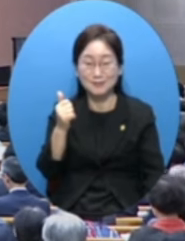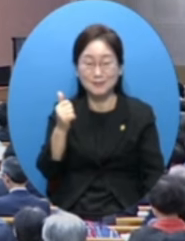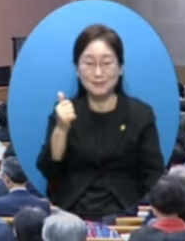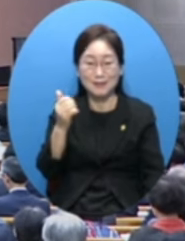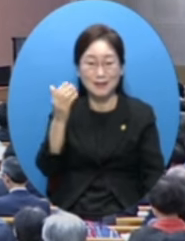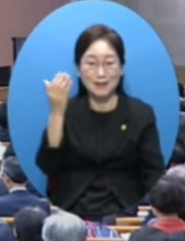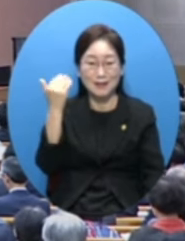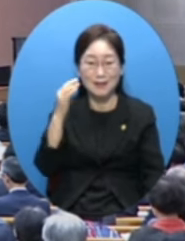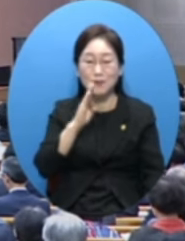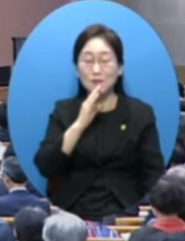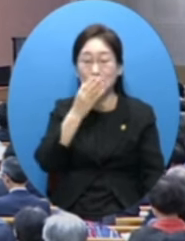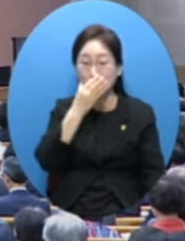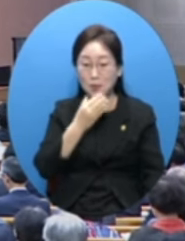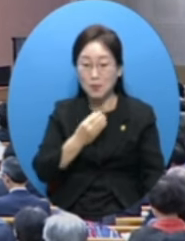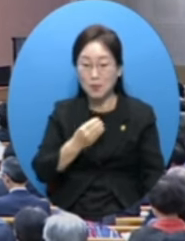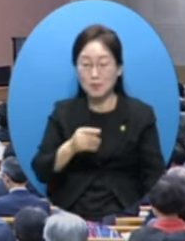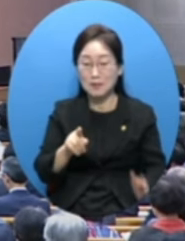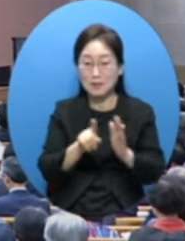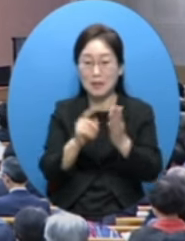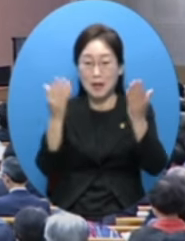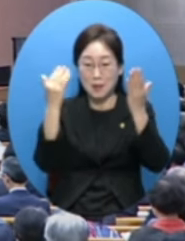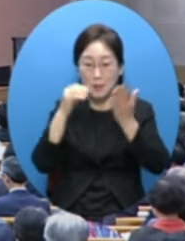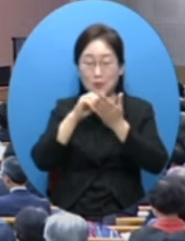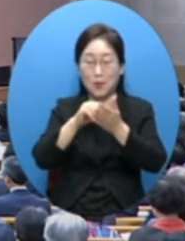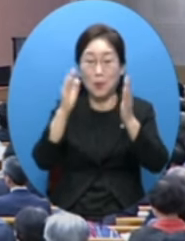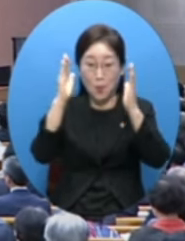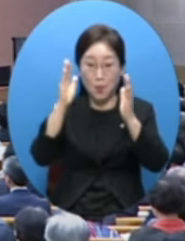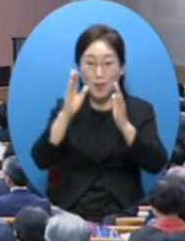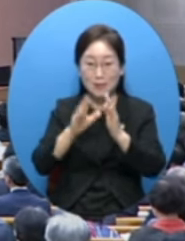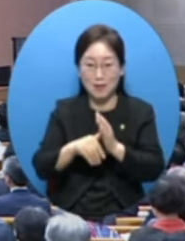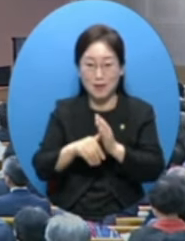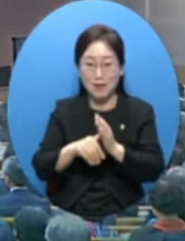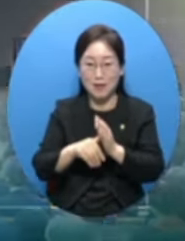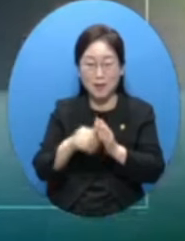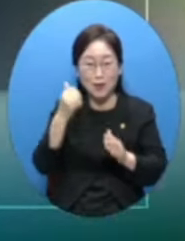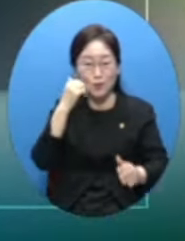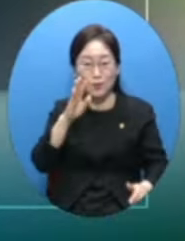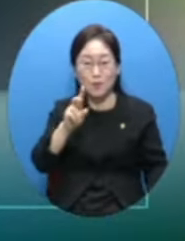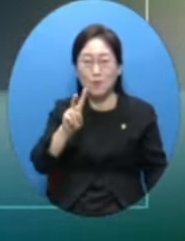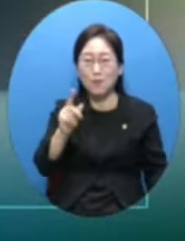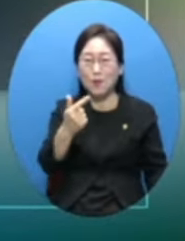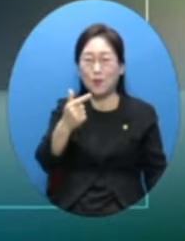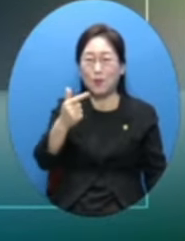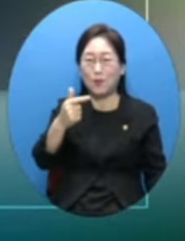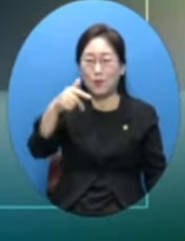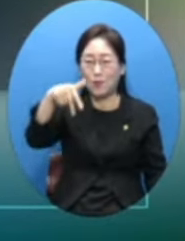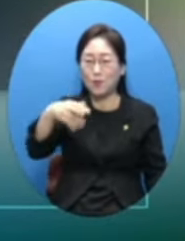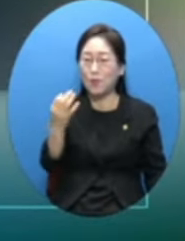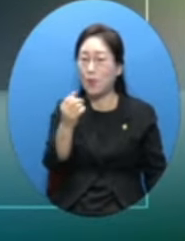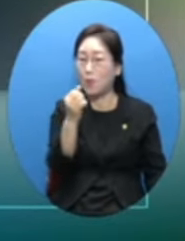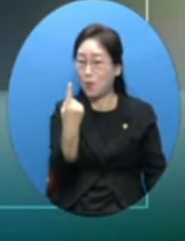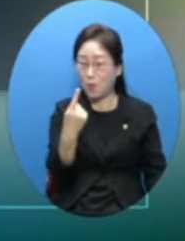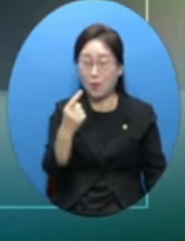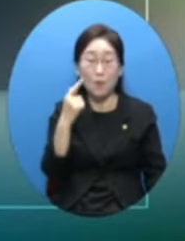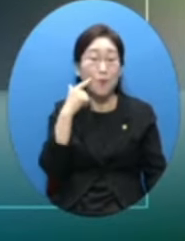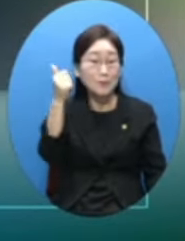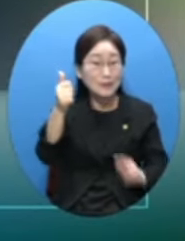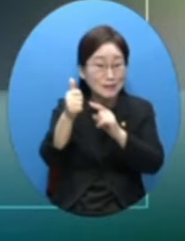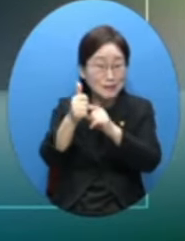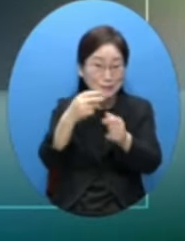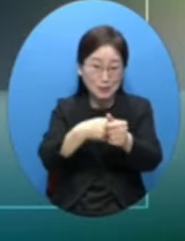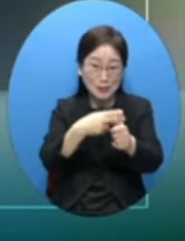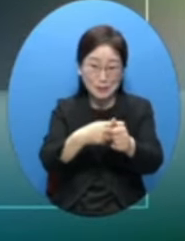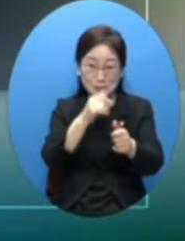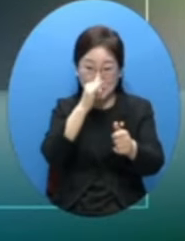순복음신학교 편입을 해서 공부할 때 이용도 목사님 제자이신 변종호 목사님 계셨는데 변종호 목사님 수업시간에